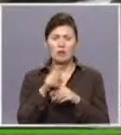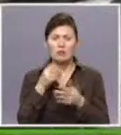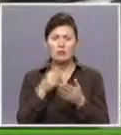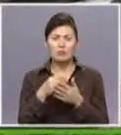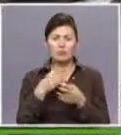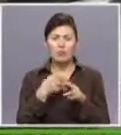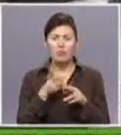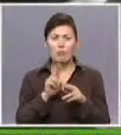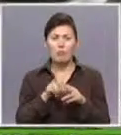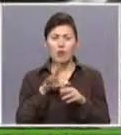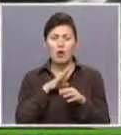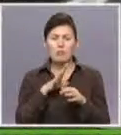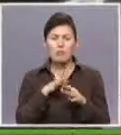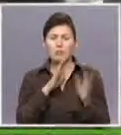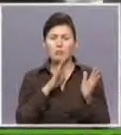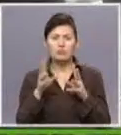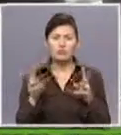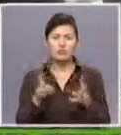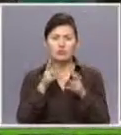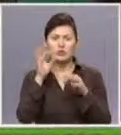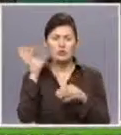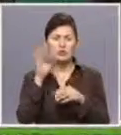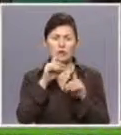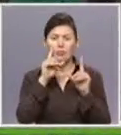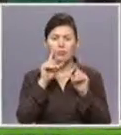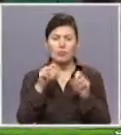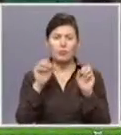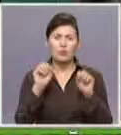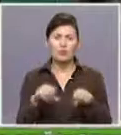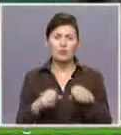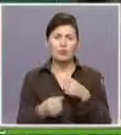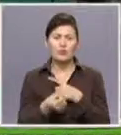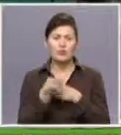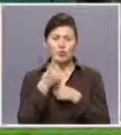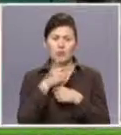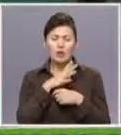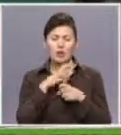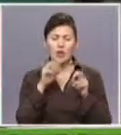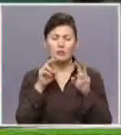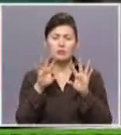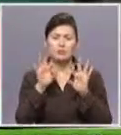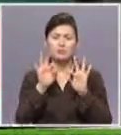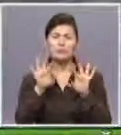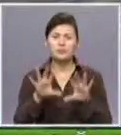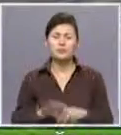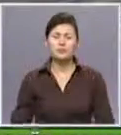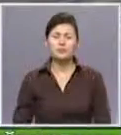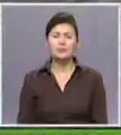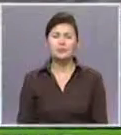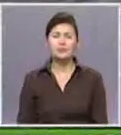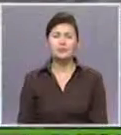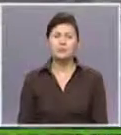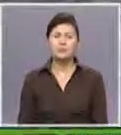олар шаһардағы кептеліс кезінде өрт болған жерге тез жетуге мүмкіндігін туғызады. Аршын Кемелжан, Ерлан Сағымбеков, Алматы телеарнасы.